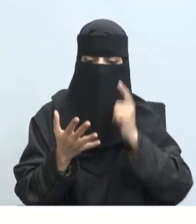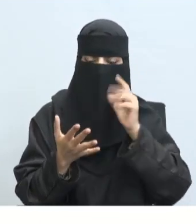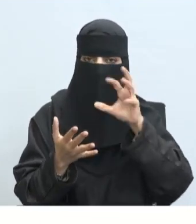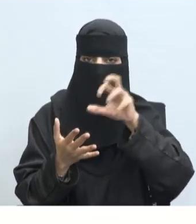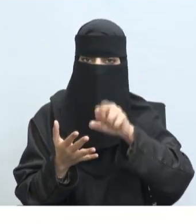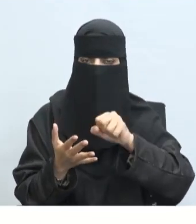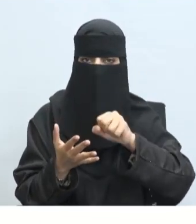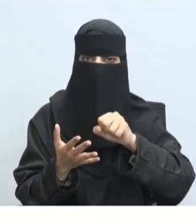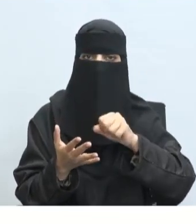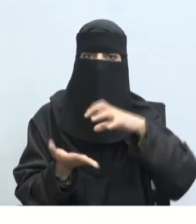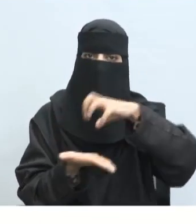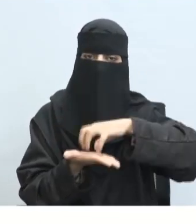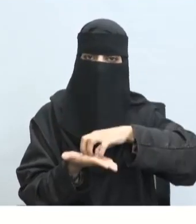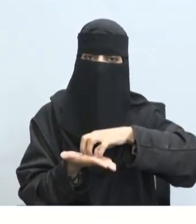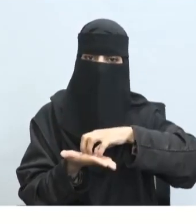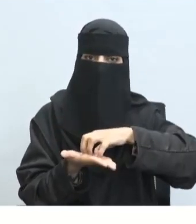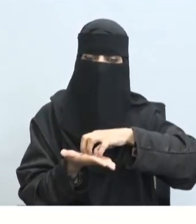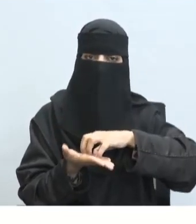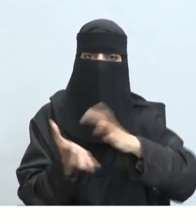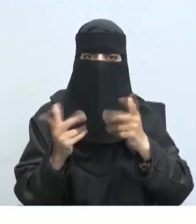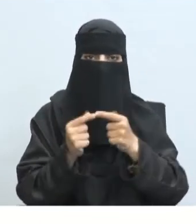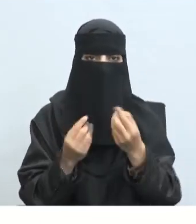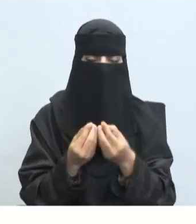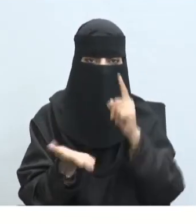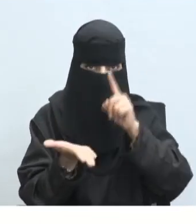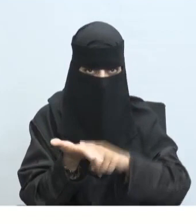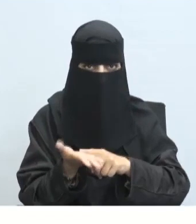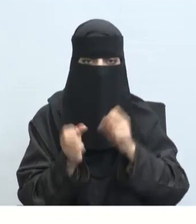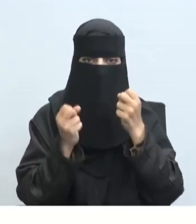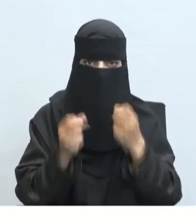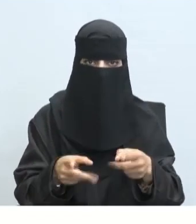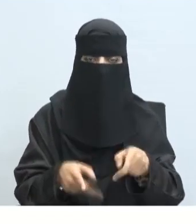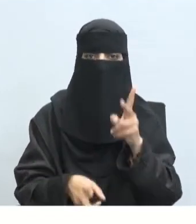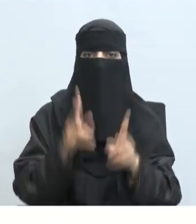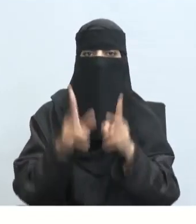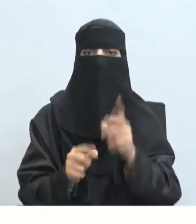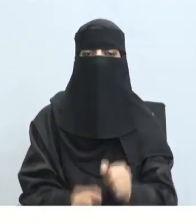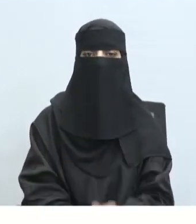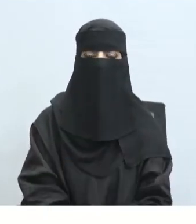تحدثنا عن ايجاد مكان ملائم بالتاكيد لاقامه